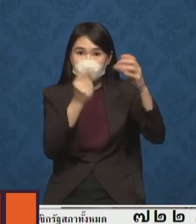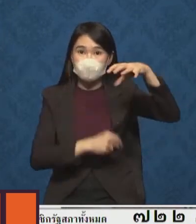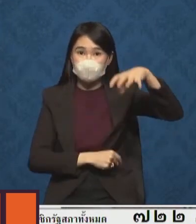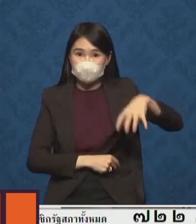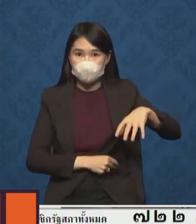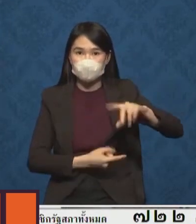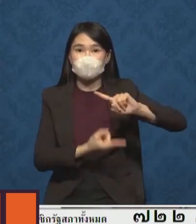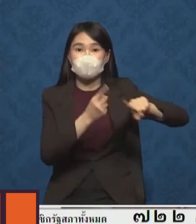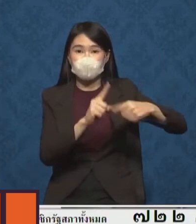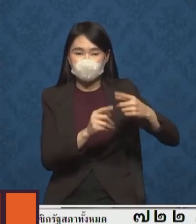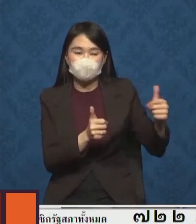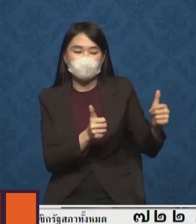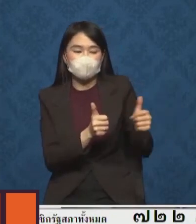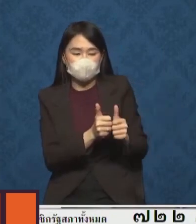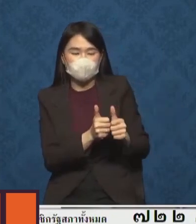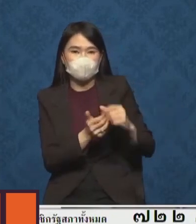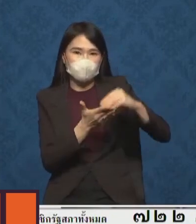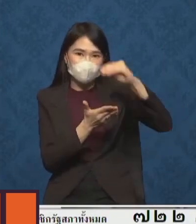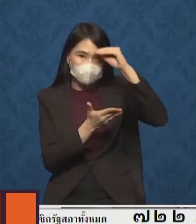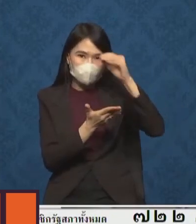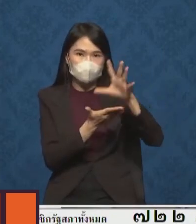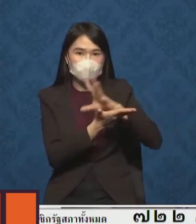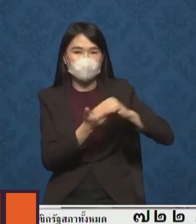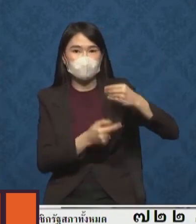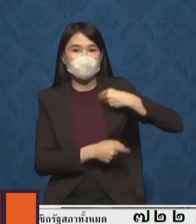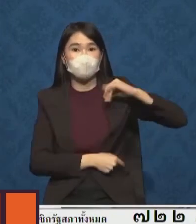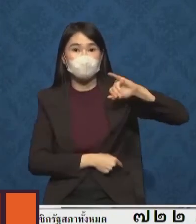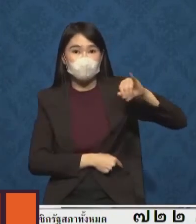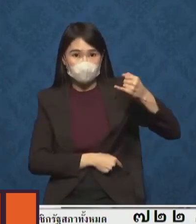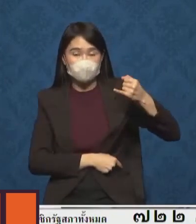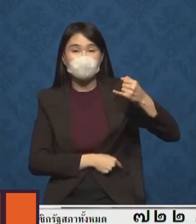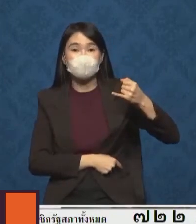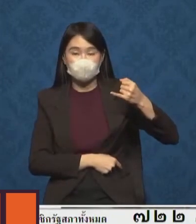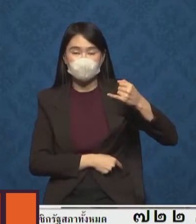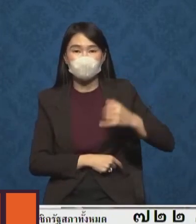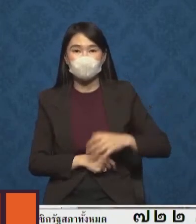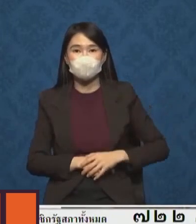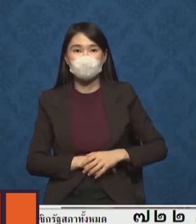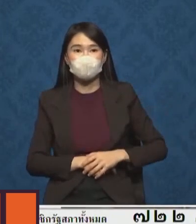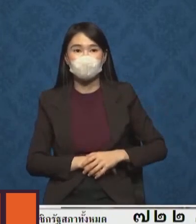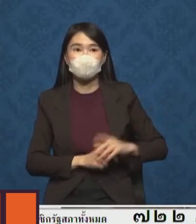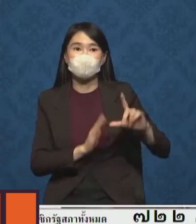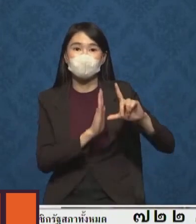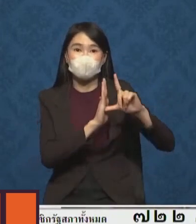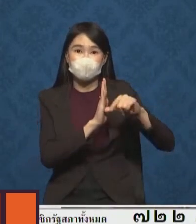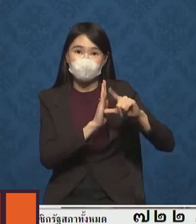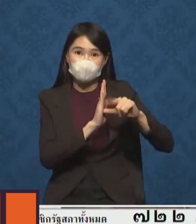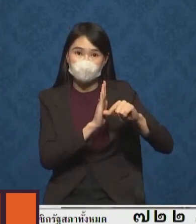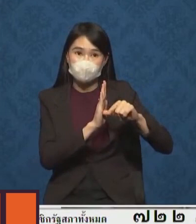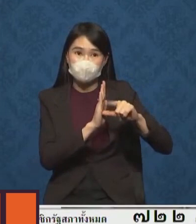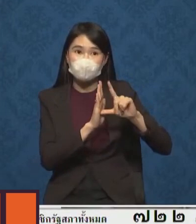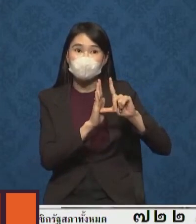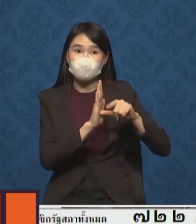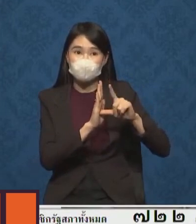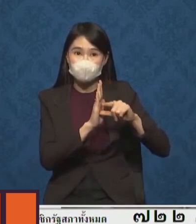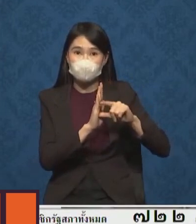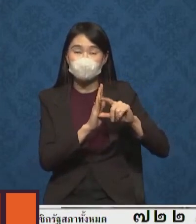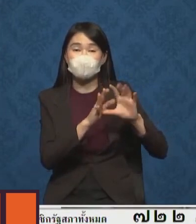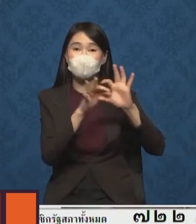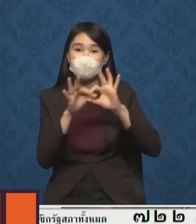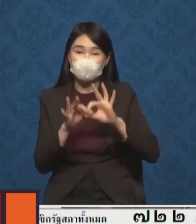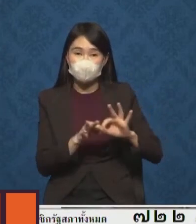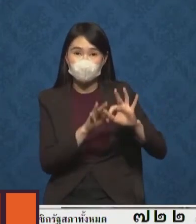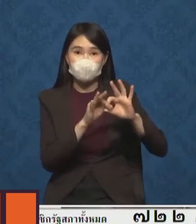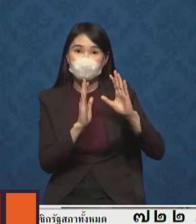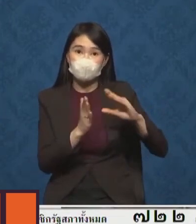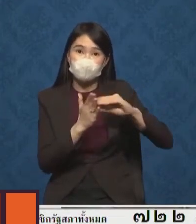เพื่อนคนนี้เรียนอยู่ที่จุหารมกรมหาวิทยาไเป็นเรeness ค่าที่การสามาภานนสิฯนัษึกษ